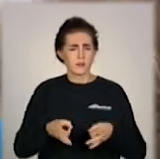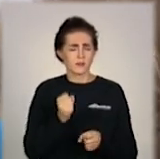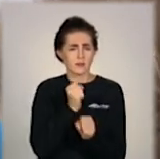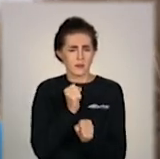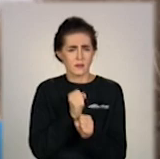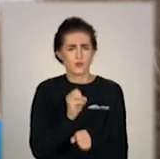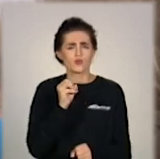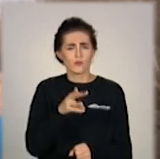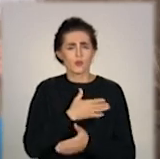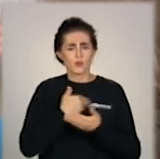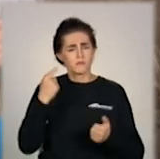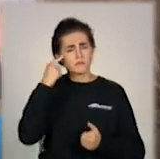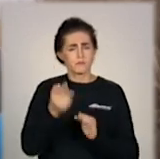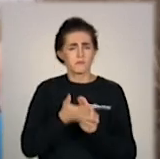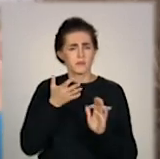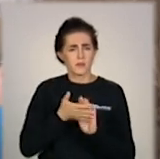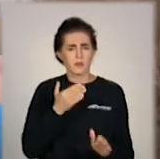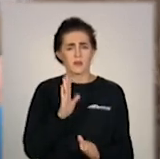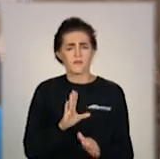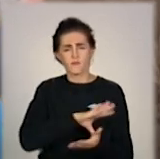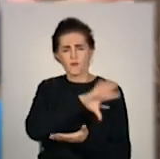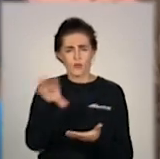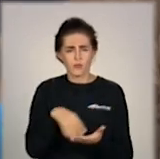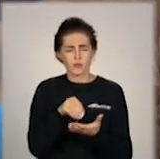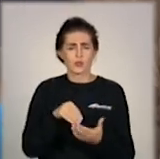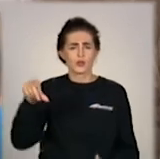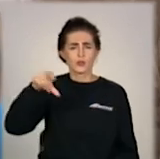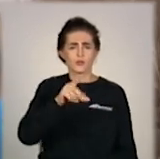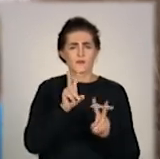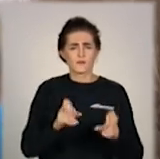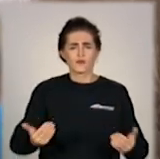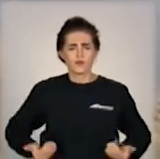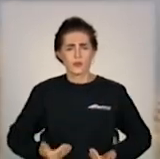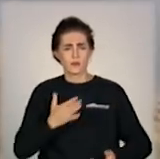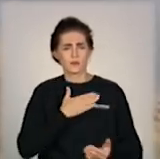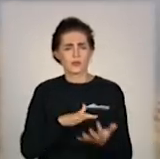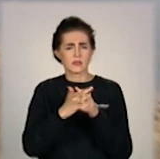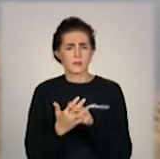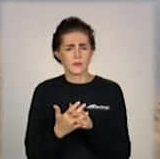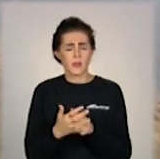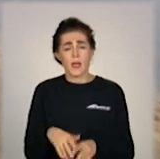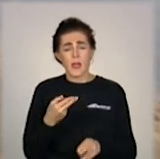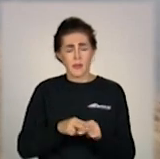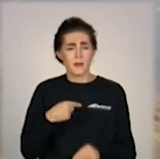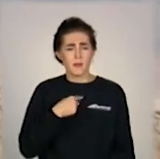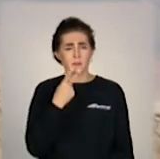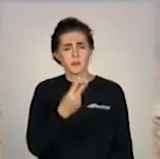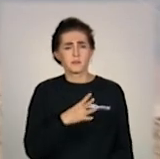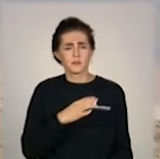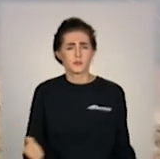не хоче визнати, що в принципі річка є життя наших сіл. Ось я бачив, що була